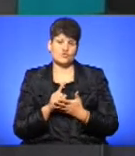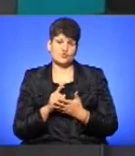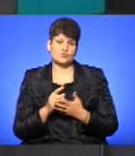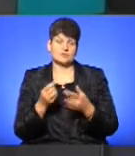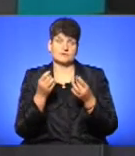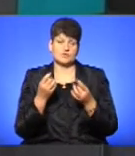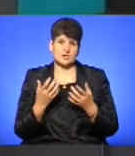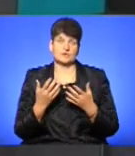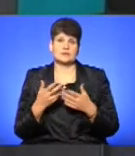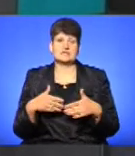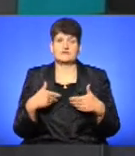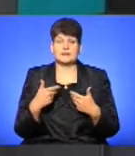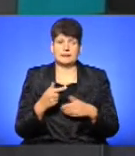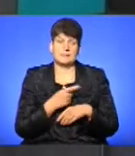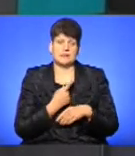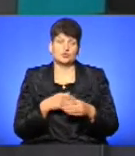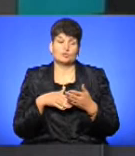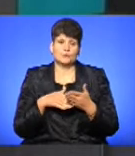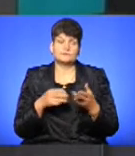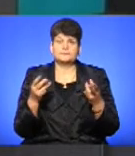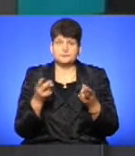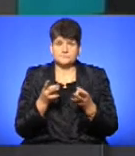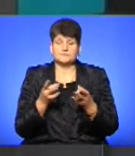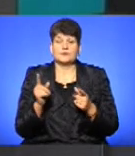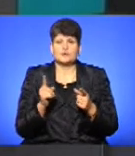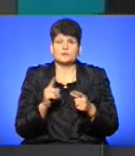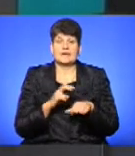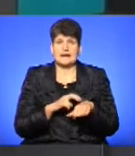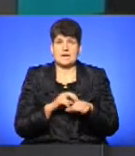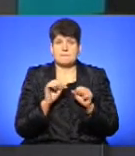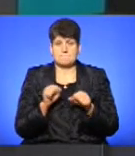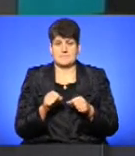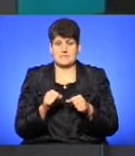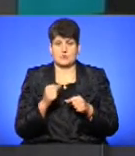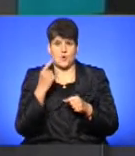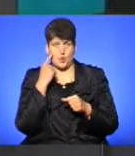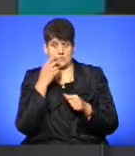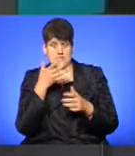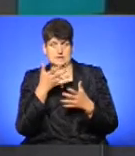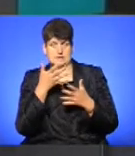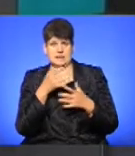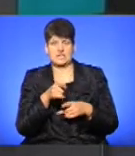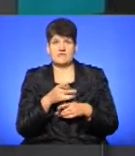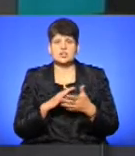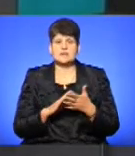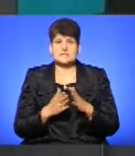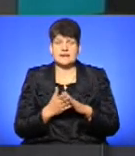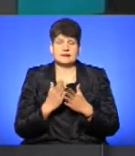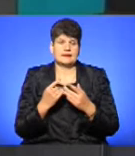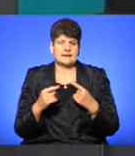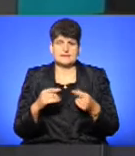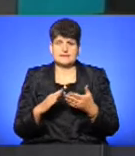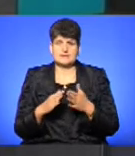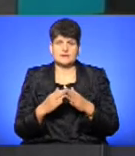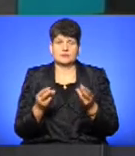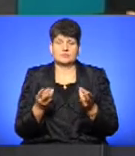звичайно, звертатися за медичною допомогою для того, щоб все ж таки лікар міг оцінити ваш стан, тому що є різний стан, який